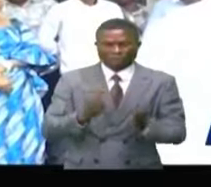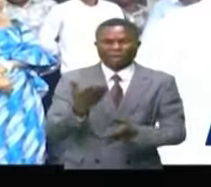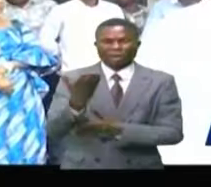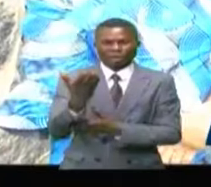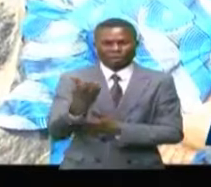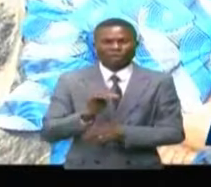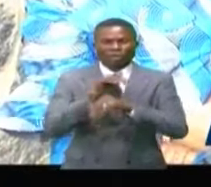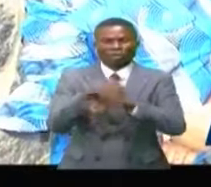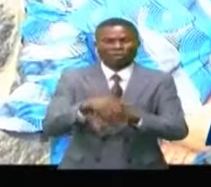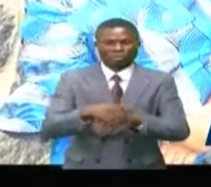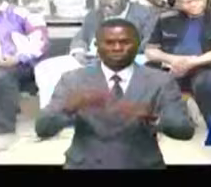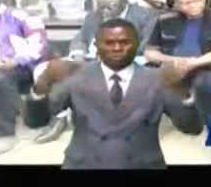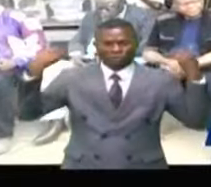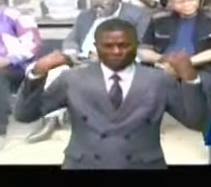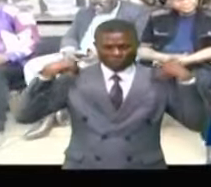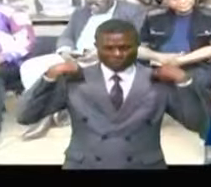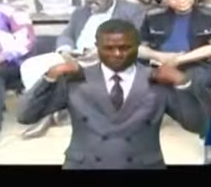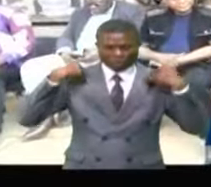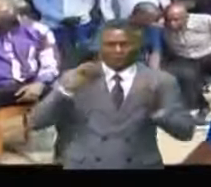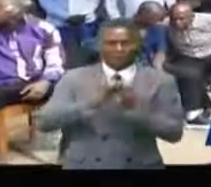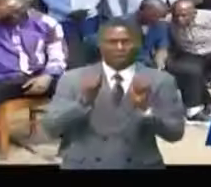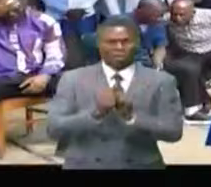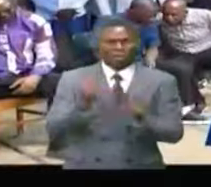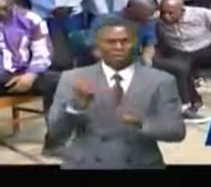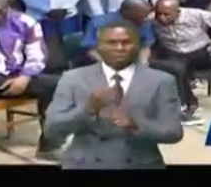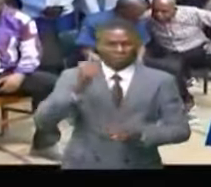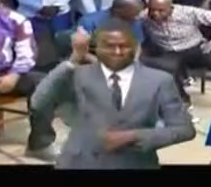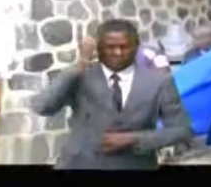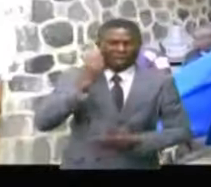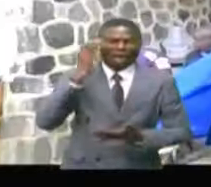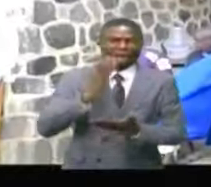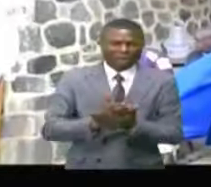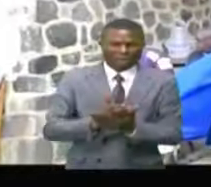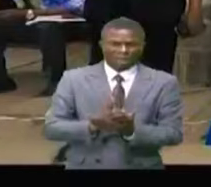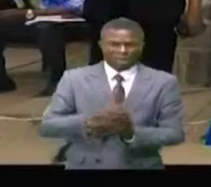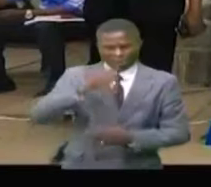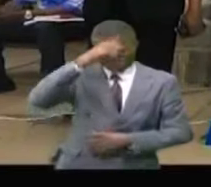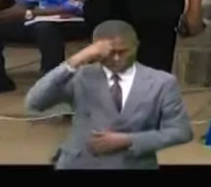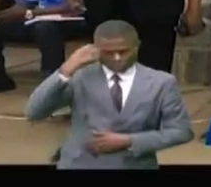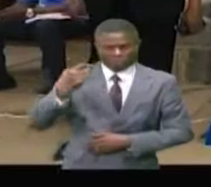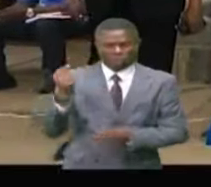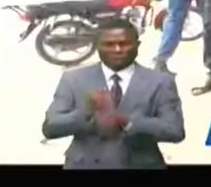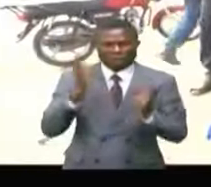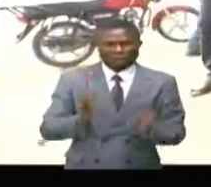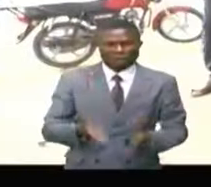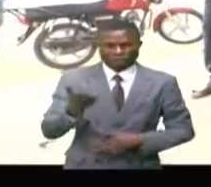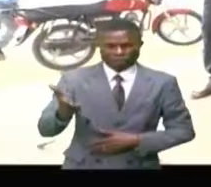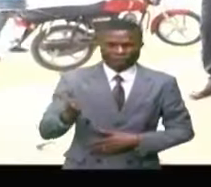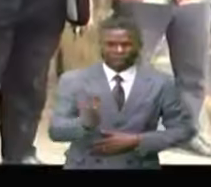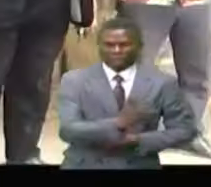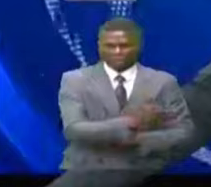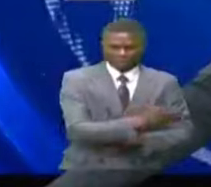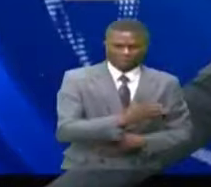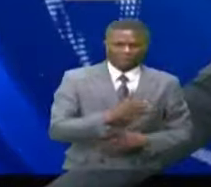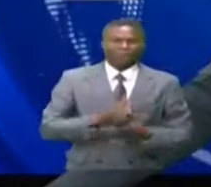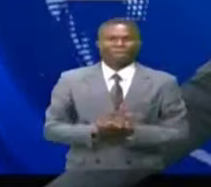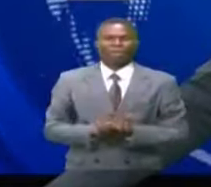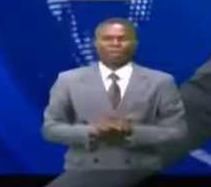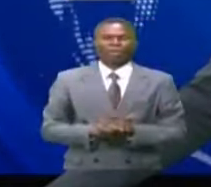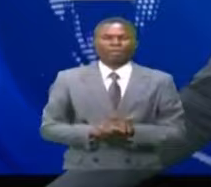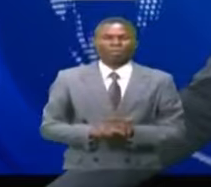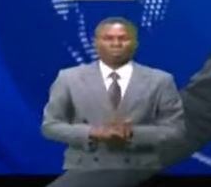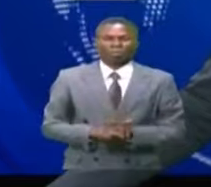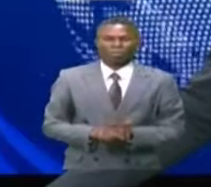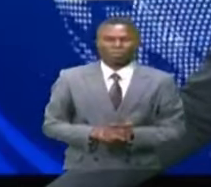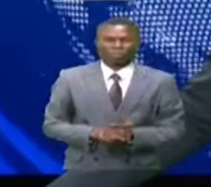de l'implication des autorités du secteur maritime pour mettre fin à ce que le personnel de la CVM qualifie des fraudes.